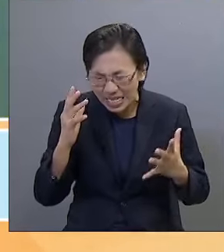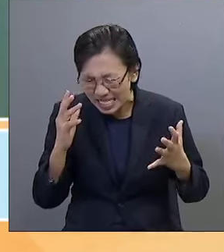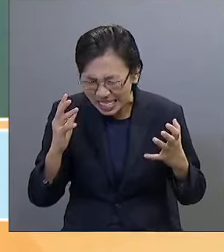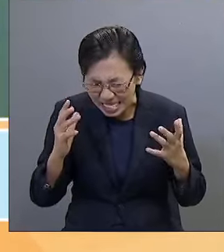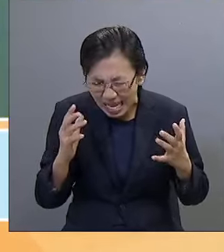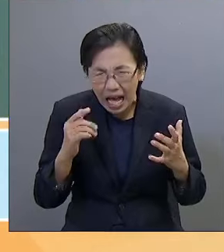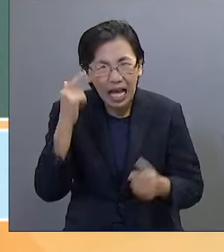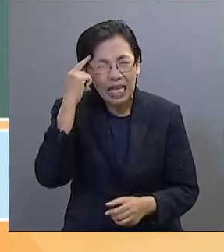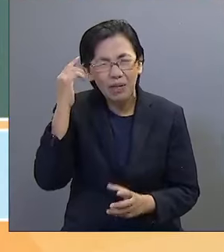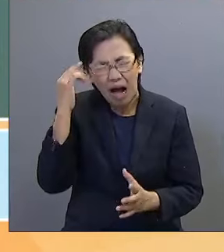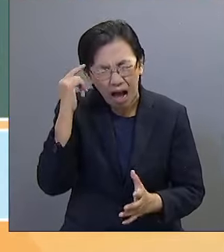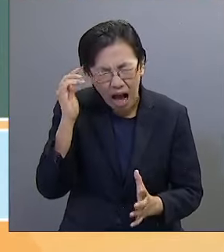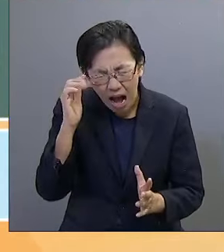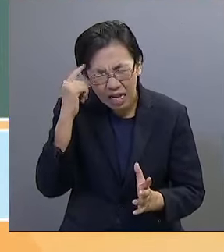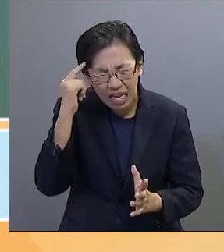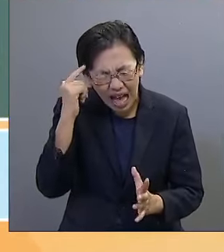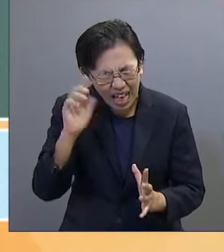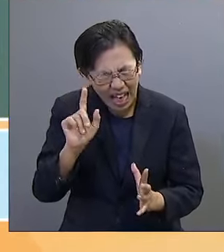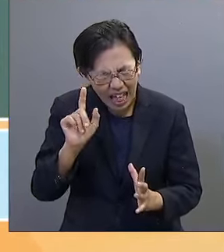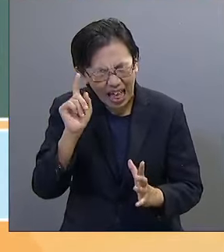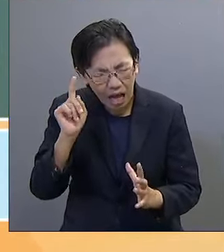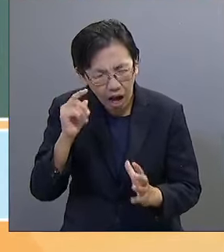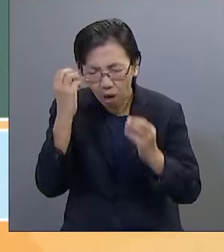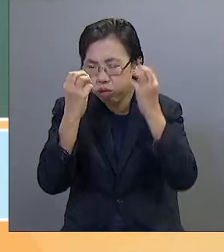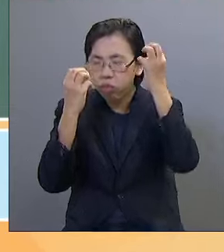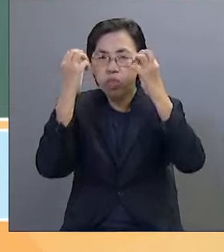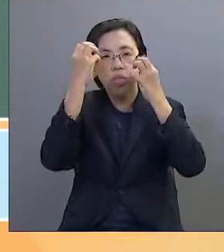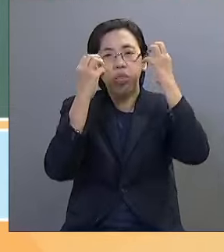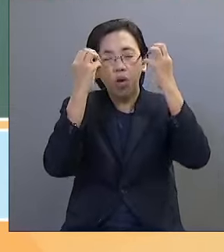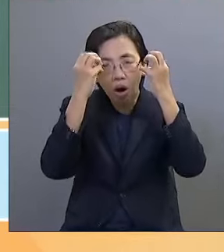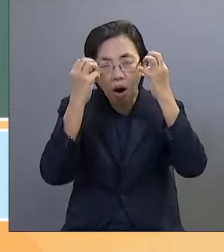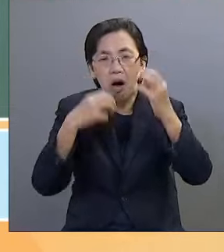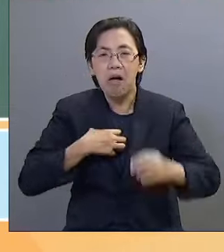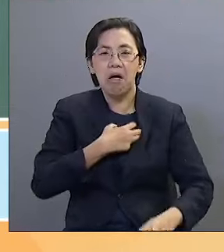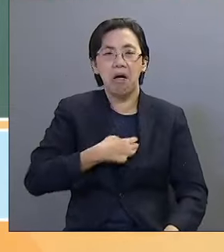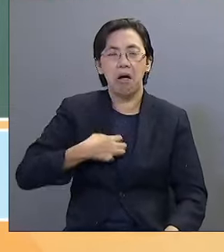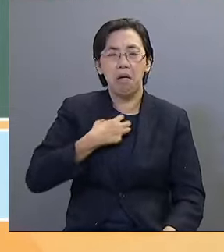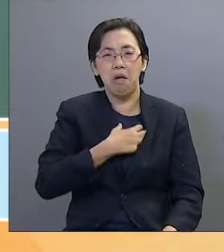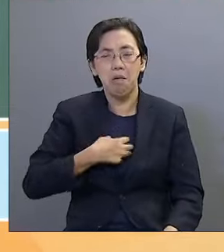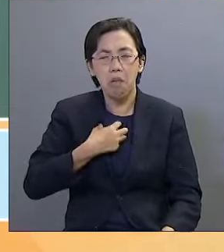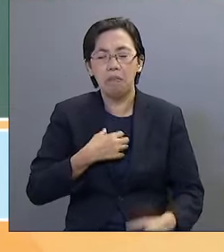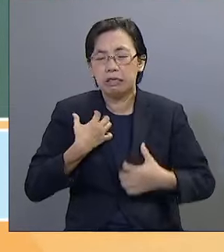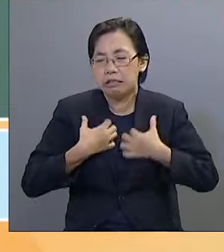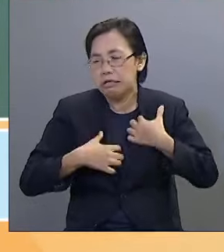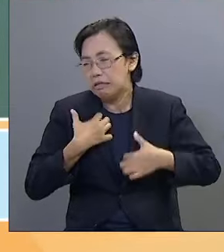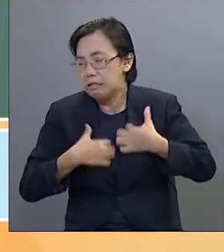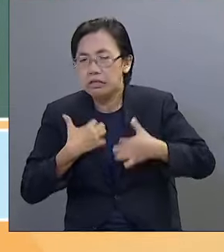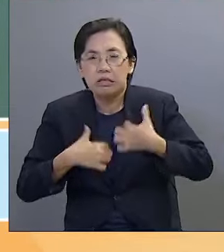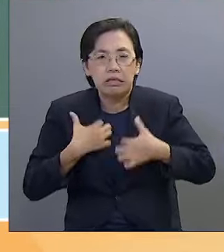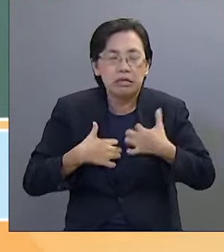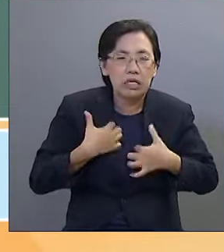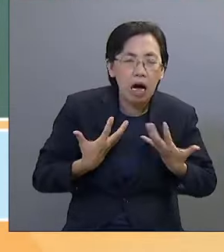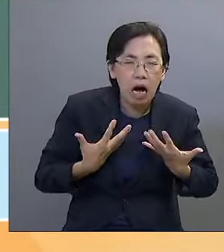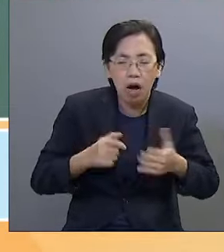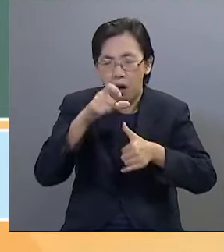หมฮะ นึกไม่ออกด้วยครับแล้วก็สับสนแล้วก็มีเรื่องของอารมณ์นะอารมณ์จะหงุดหงิดง่ายนะครับปุ๊บประสิทธิภา